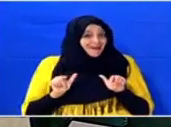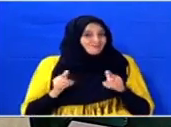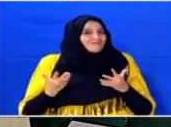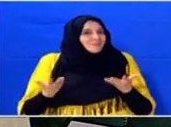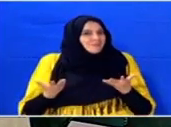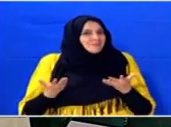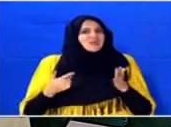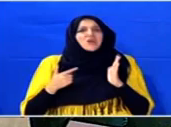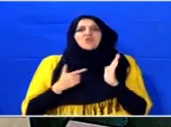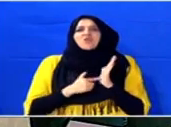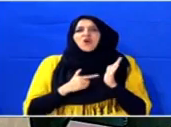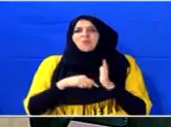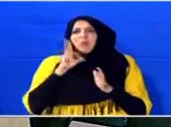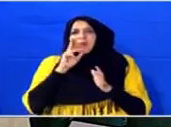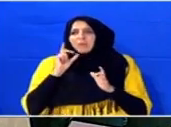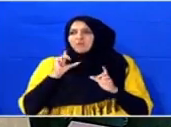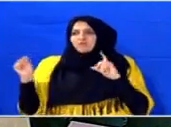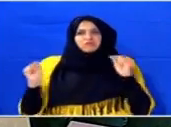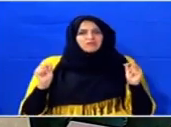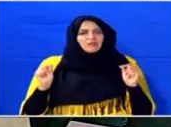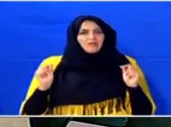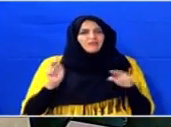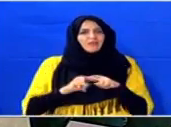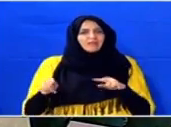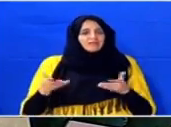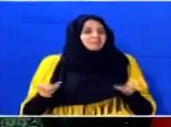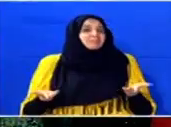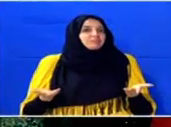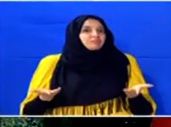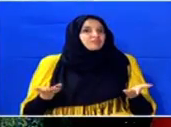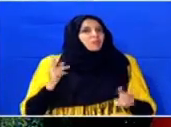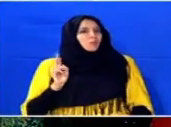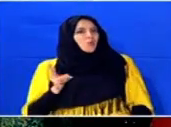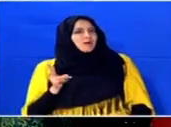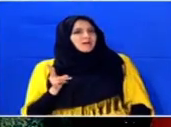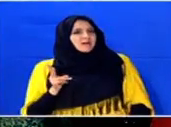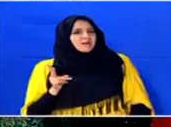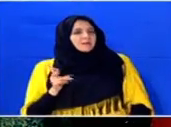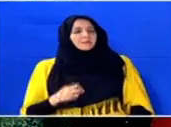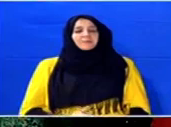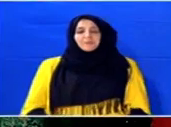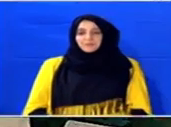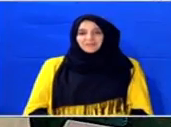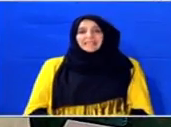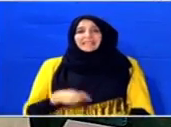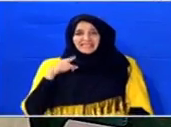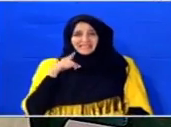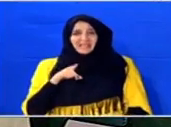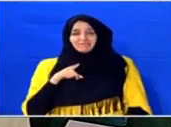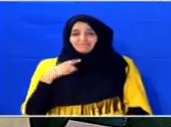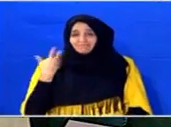لماذا تغيب العائله عند وقوع النزاع هذه هي ظاهره